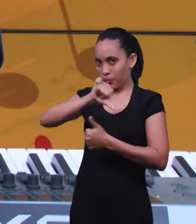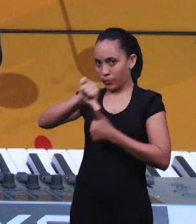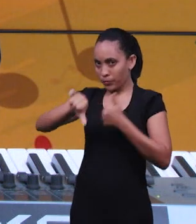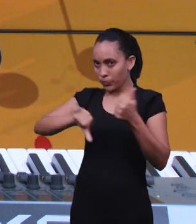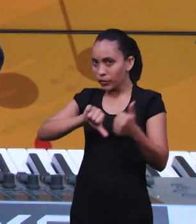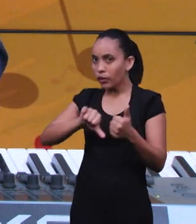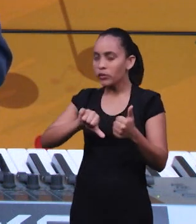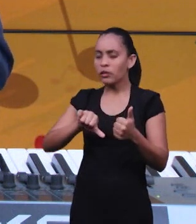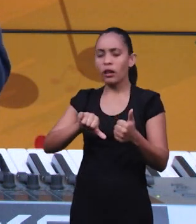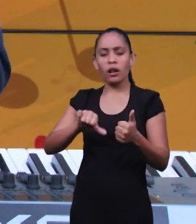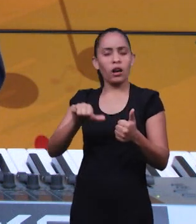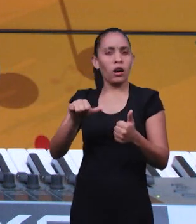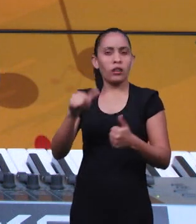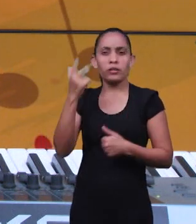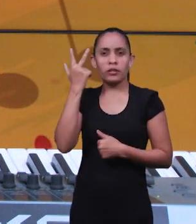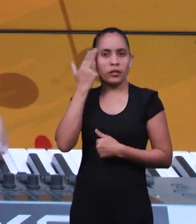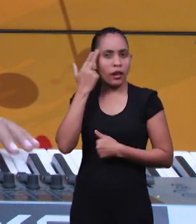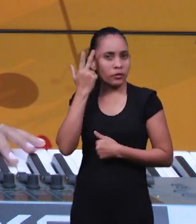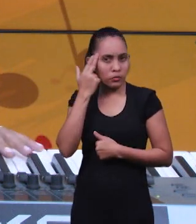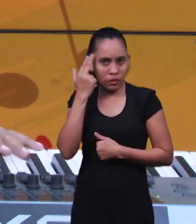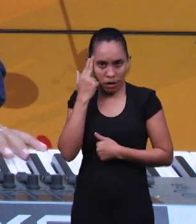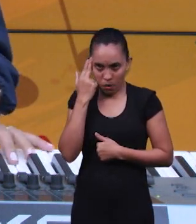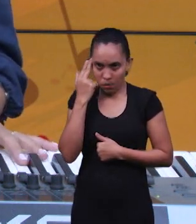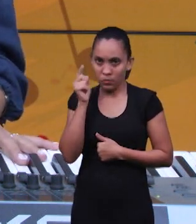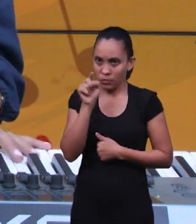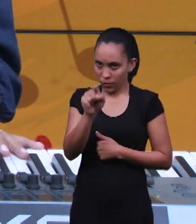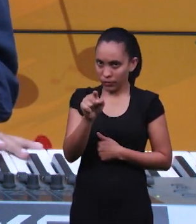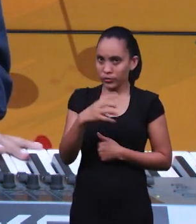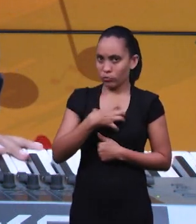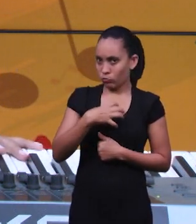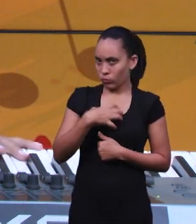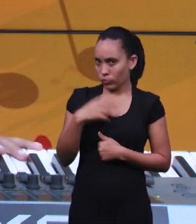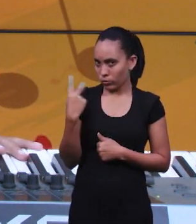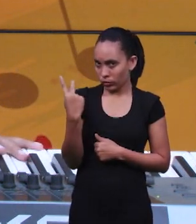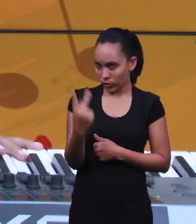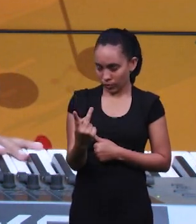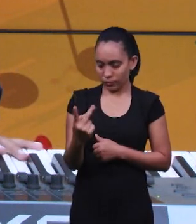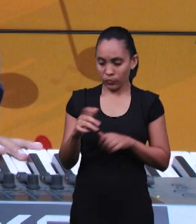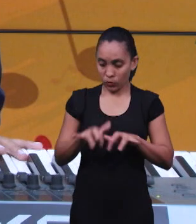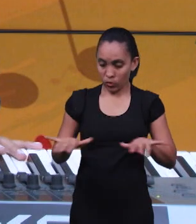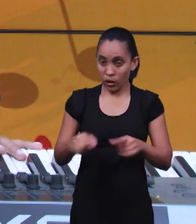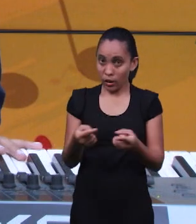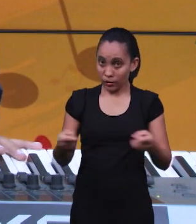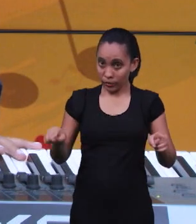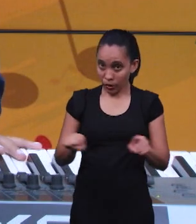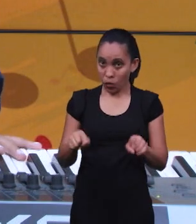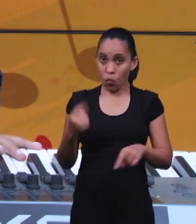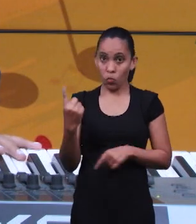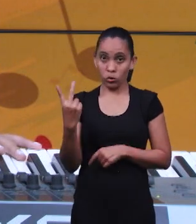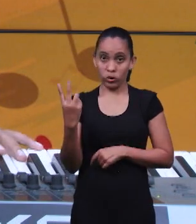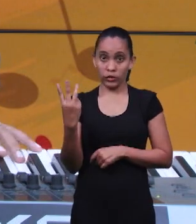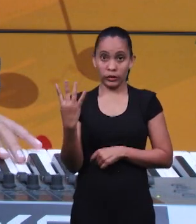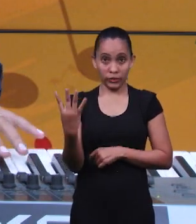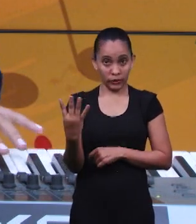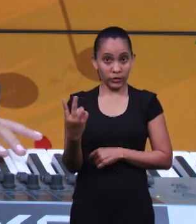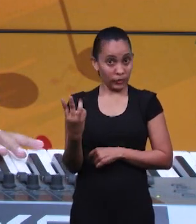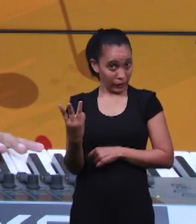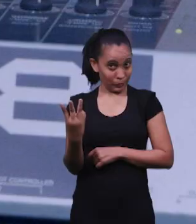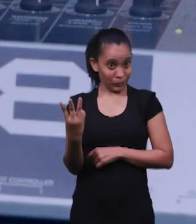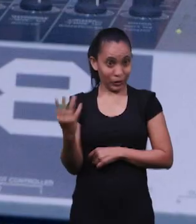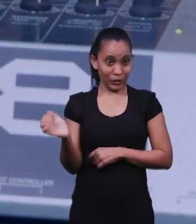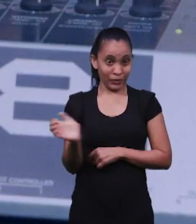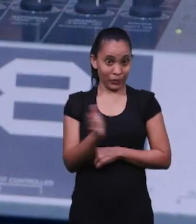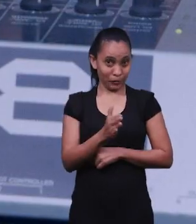soit fait de manière discrète au clavier. Allons-y, la traduction. 1, 2, 3, 1, 2,